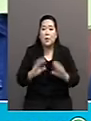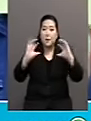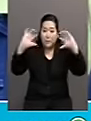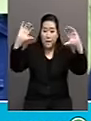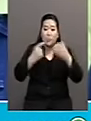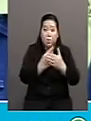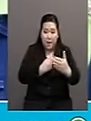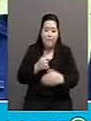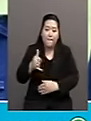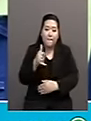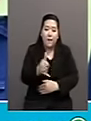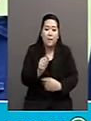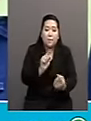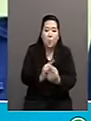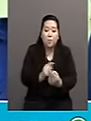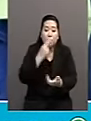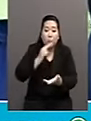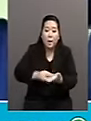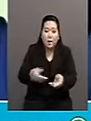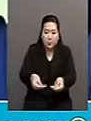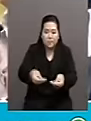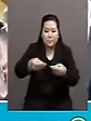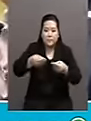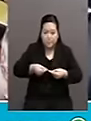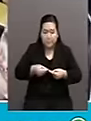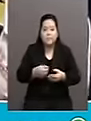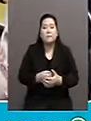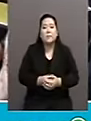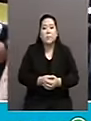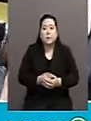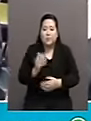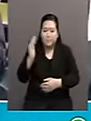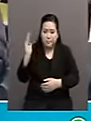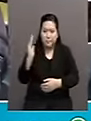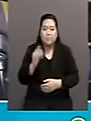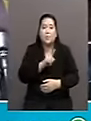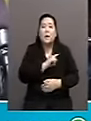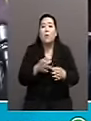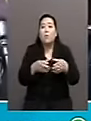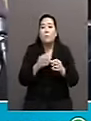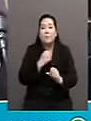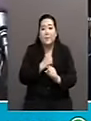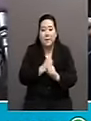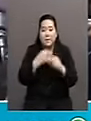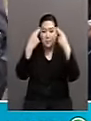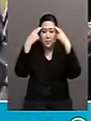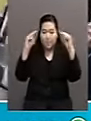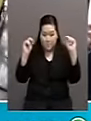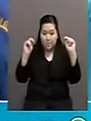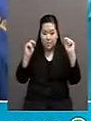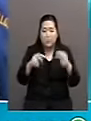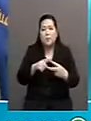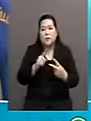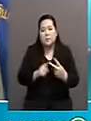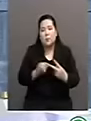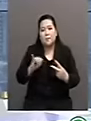ารับมอบหนังสือก็คือพันตรีสงการพรมสิทธิ์คณะทำงานของนายกรัฐมนตรีและก็คุณไมตรี